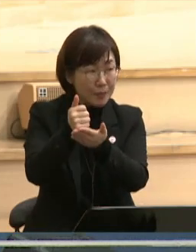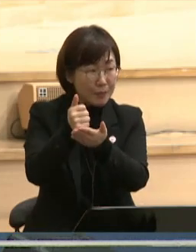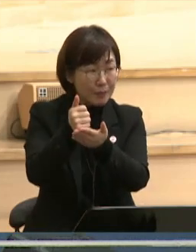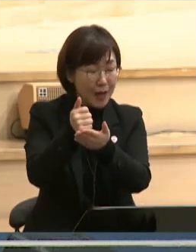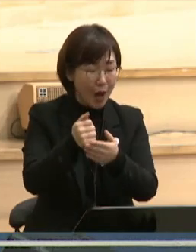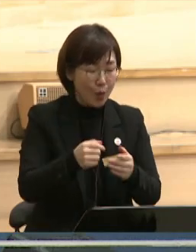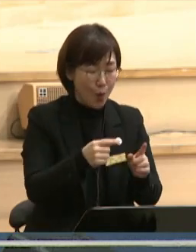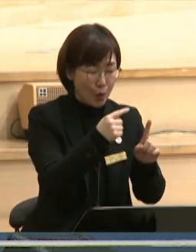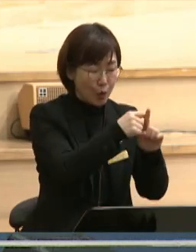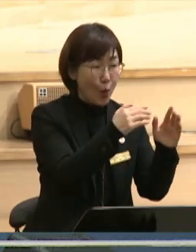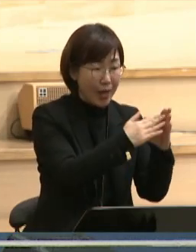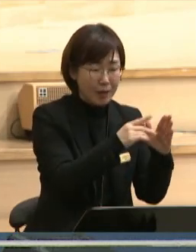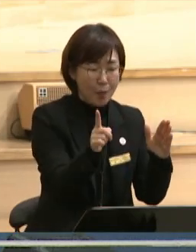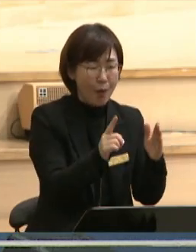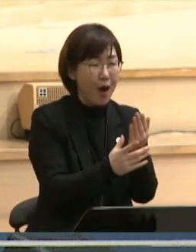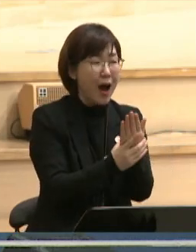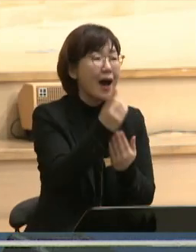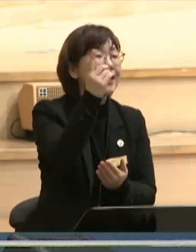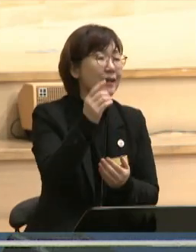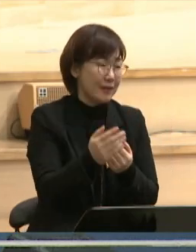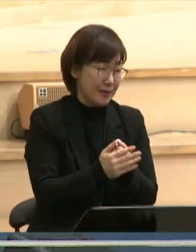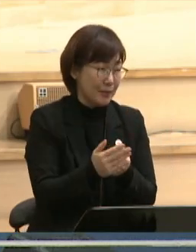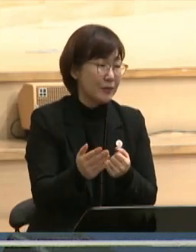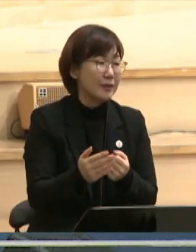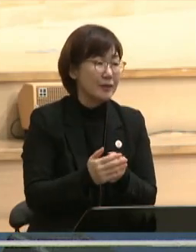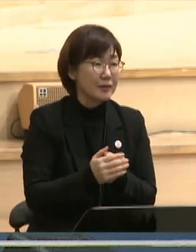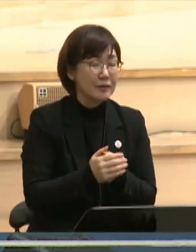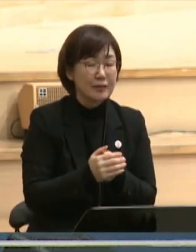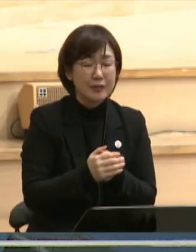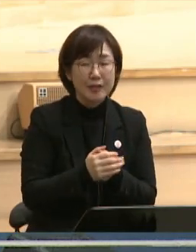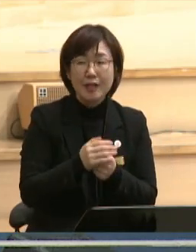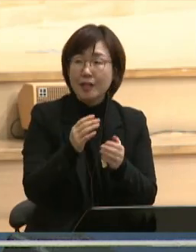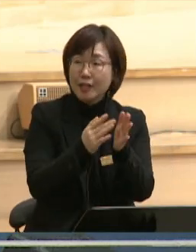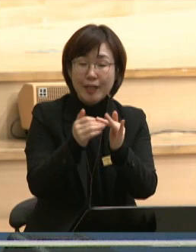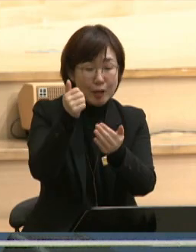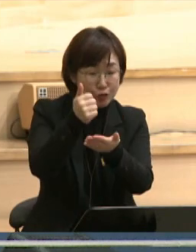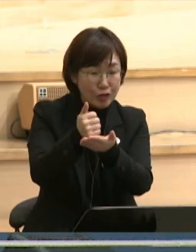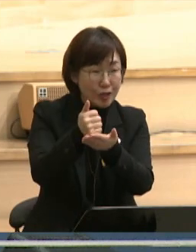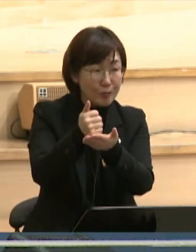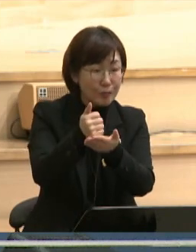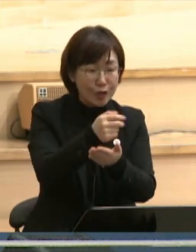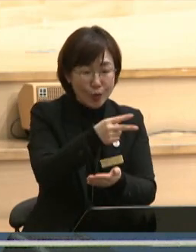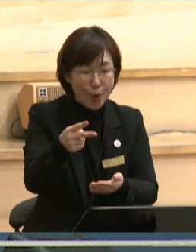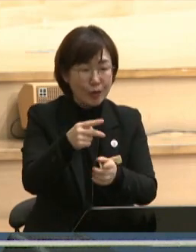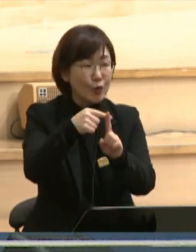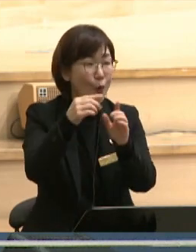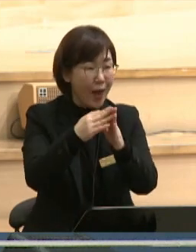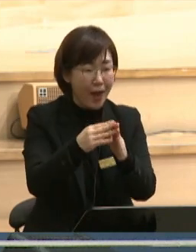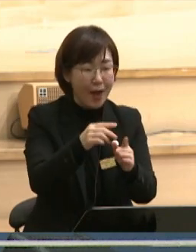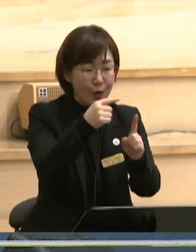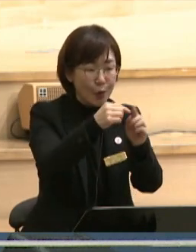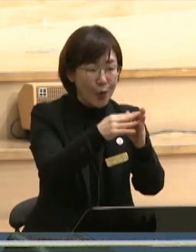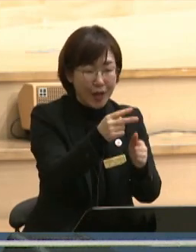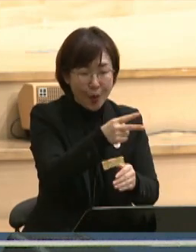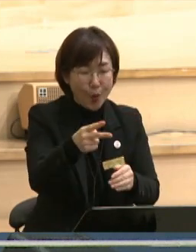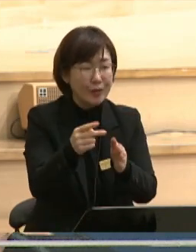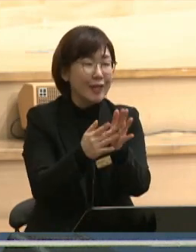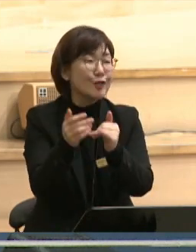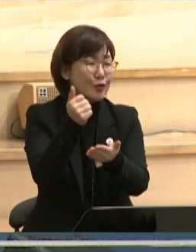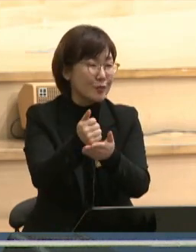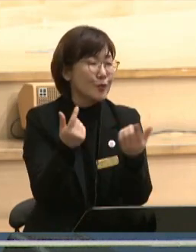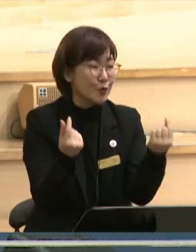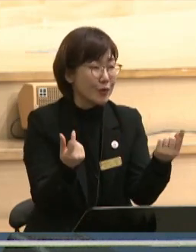교회는 한 몸이기 때문입니다 예수님이 교회이고 교회가 곧 예수님인 겁니다 자